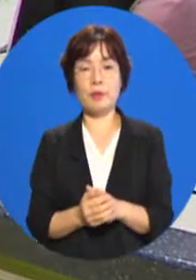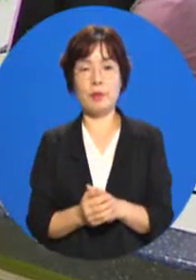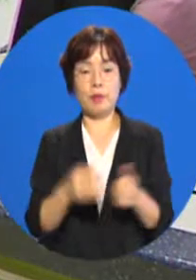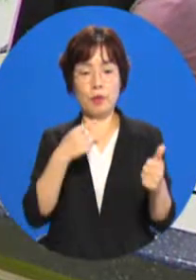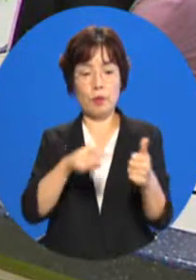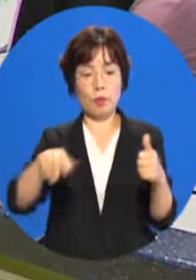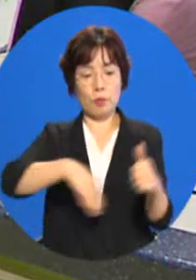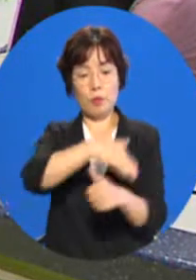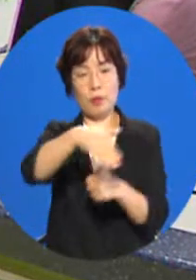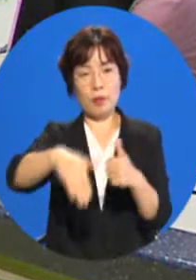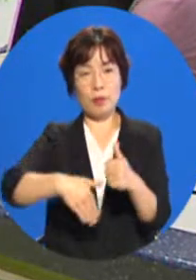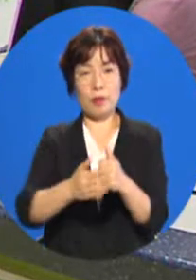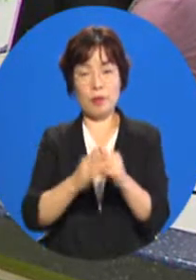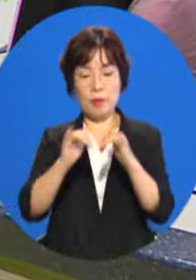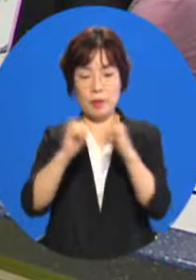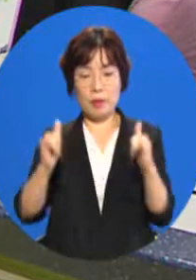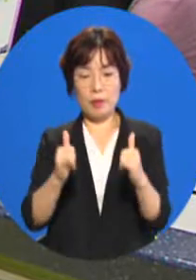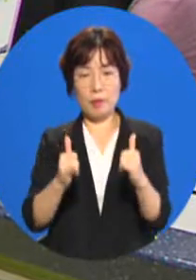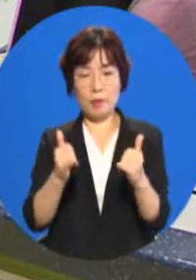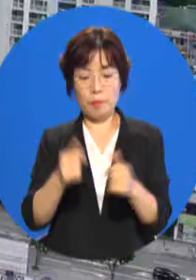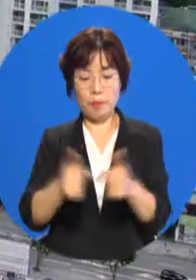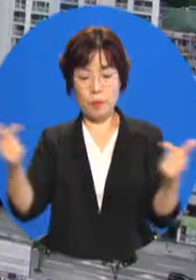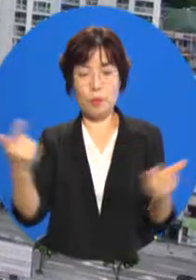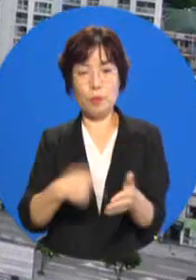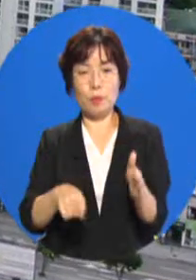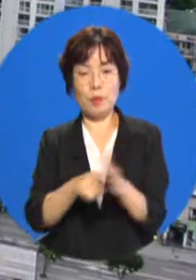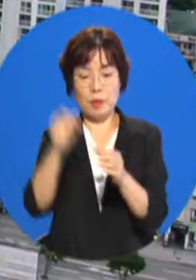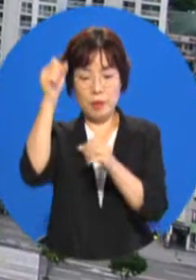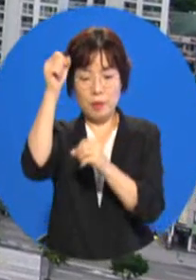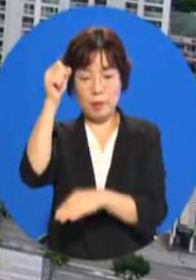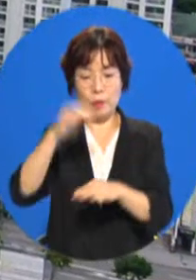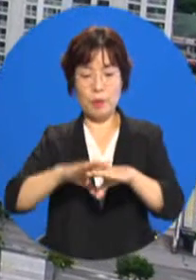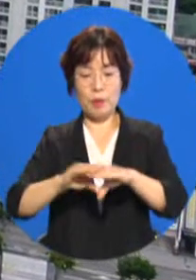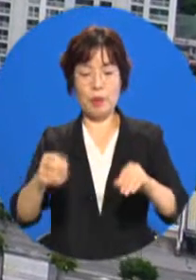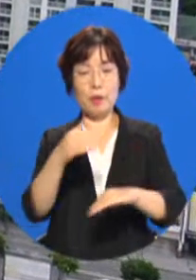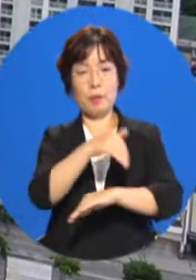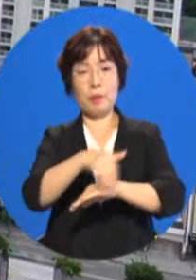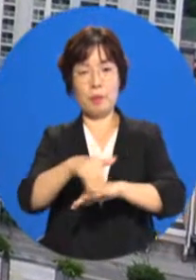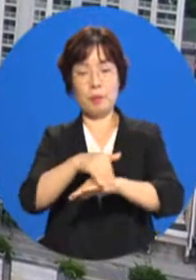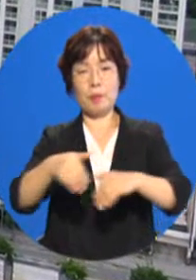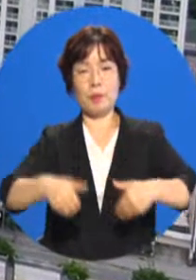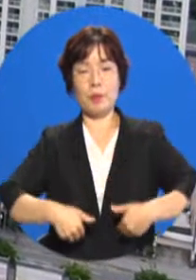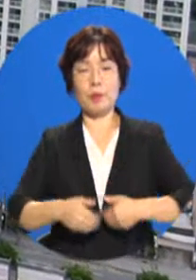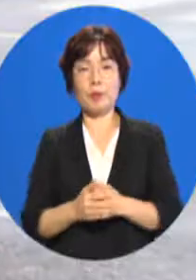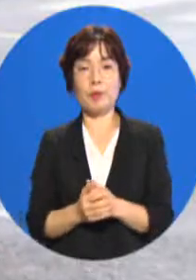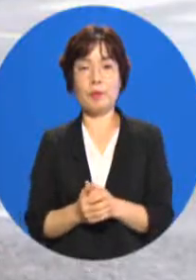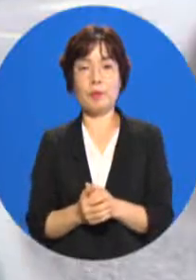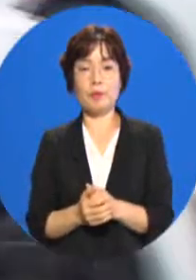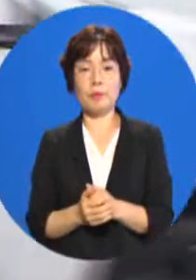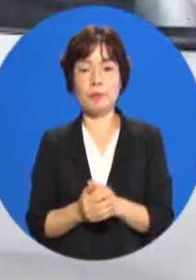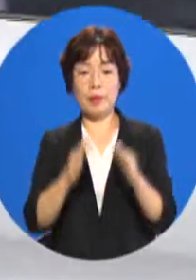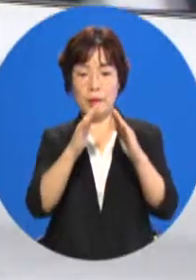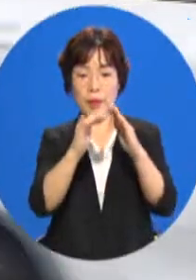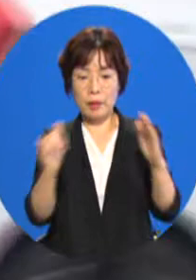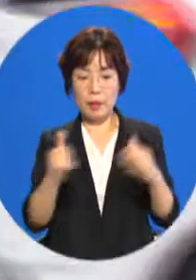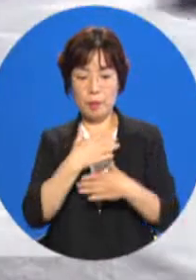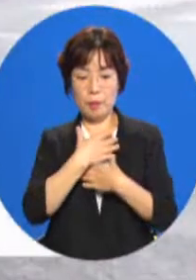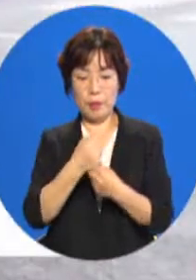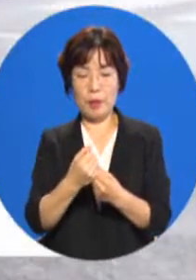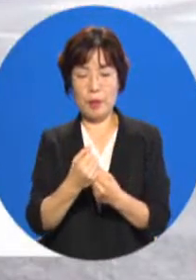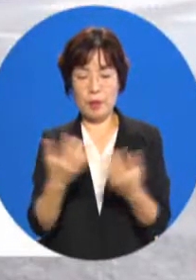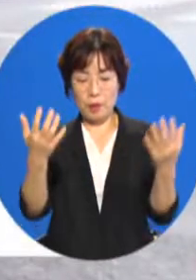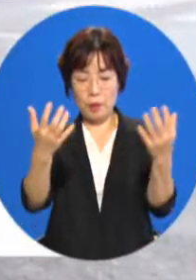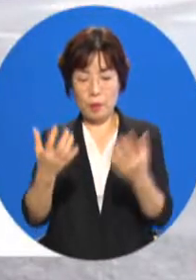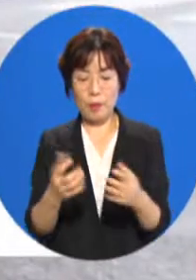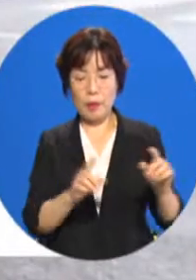교육과 환경 등 인구 정착을 유도하기 위한 보다 근본적인 대책이 필요하다는 목소리가 높습니다. 가족들이 편안하게 머물 수